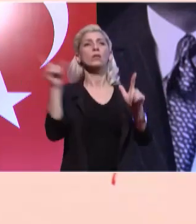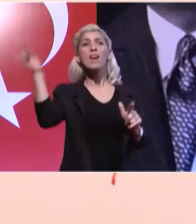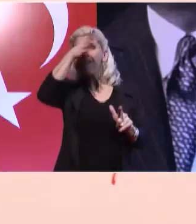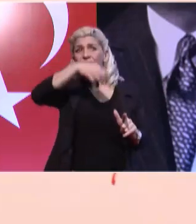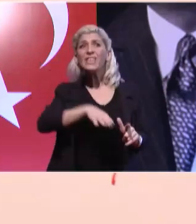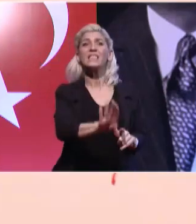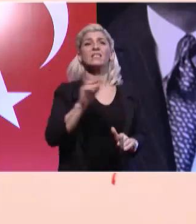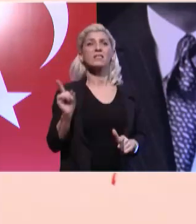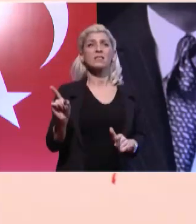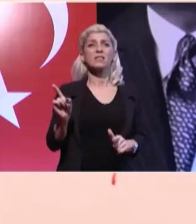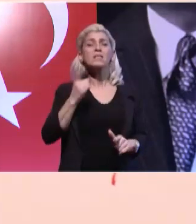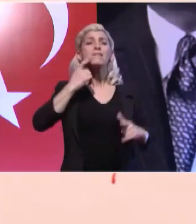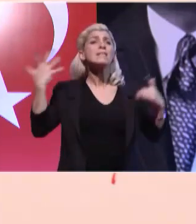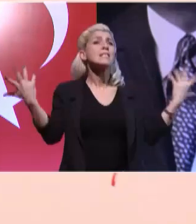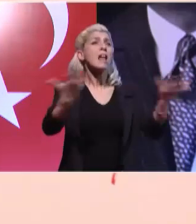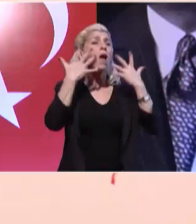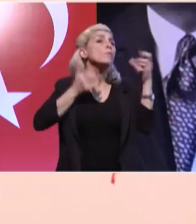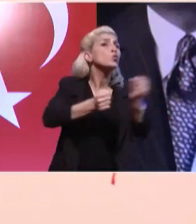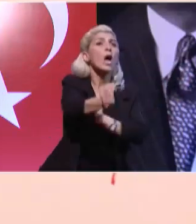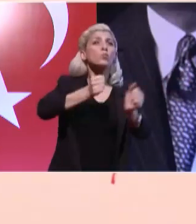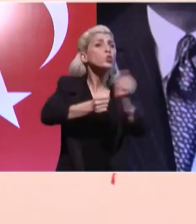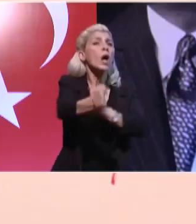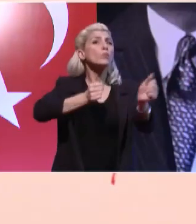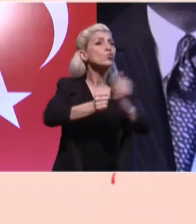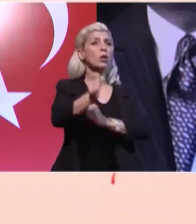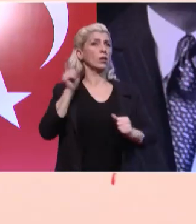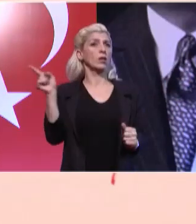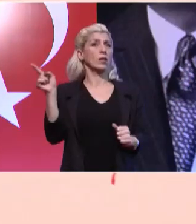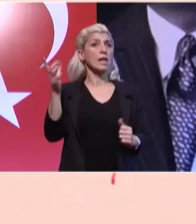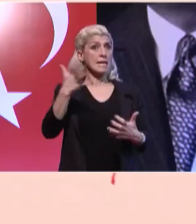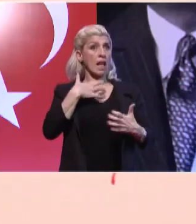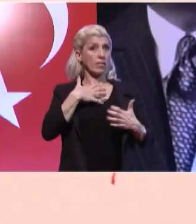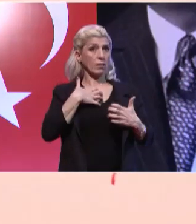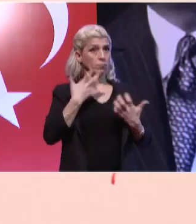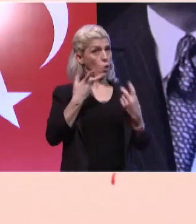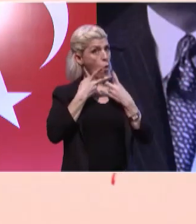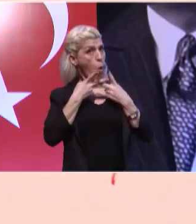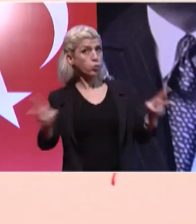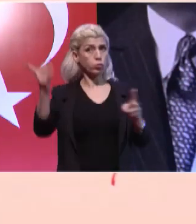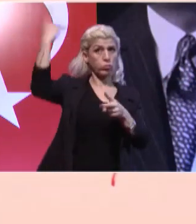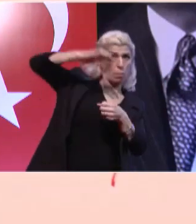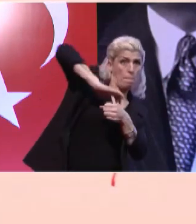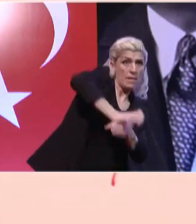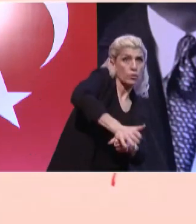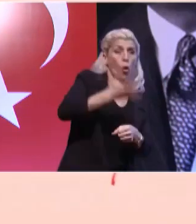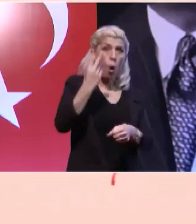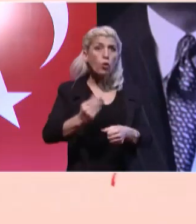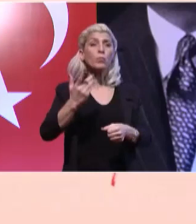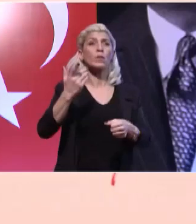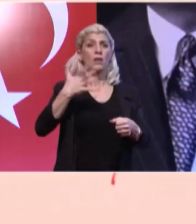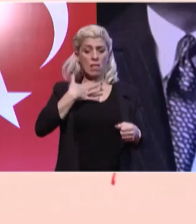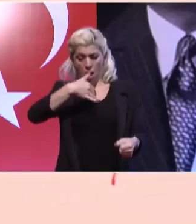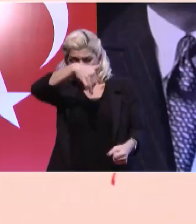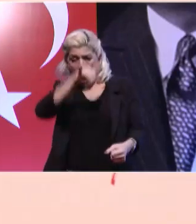Filistinliler yıllardır verdikleri mücadele sonucu egemen güçlerin baskısıyla hakları elinden